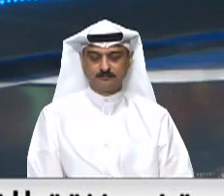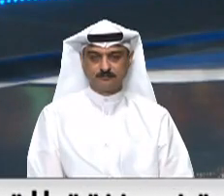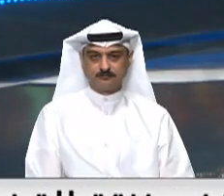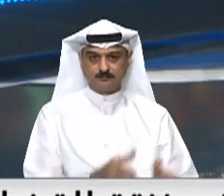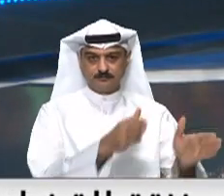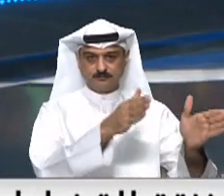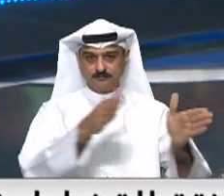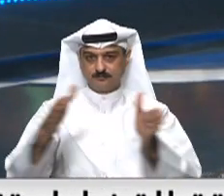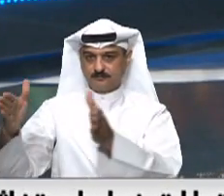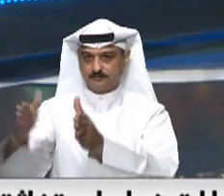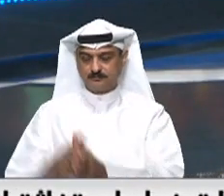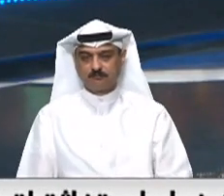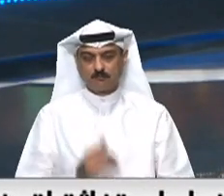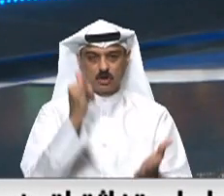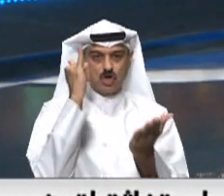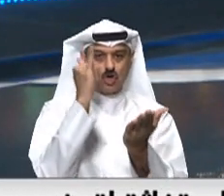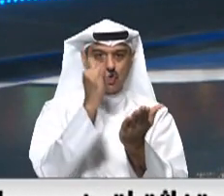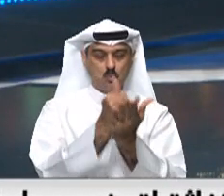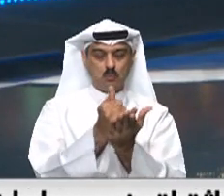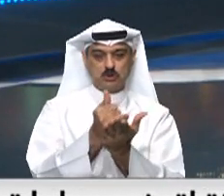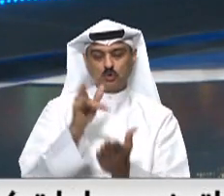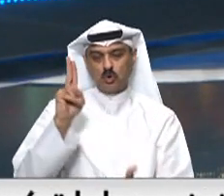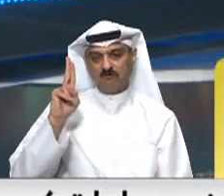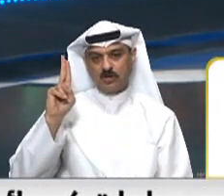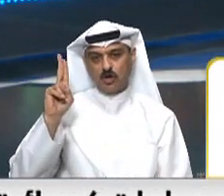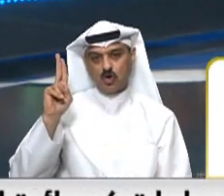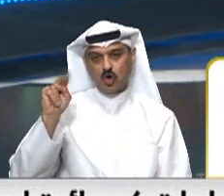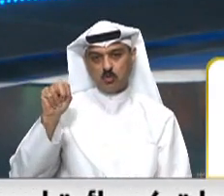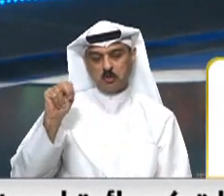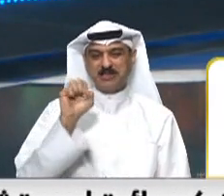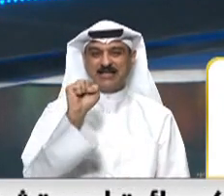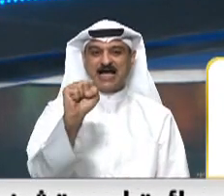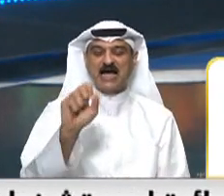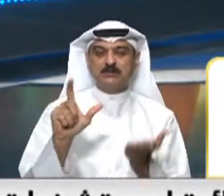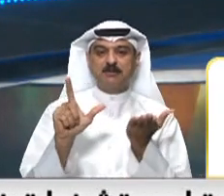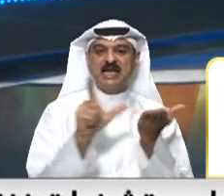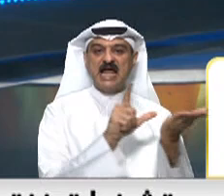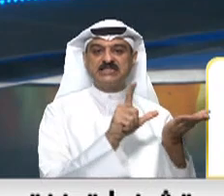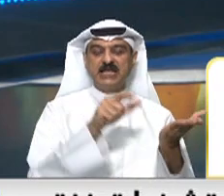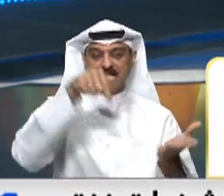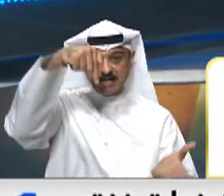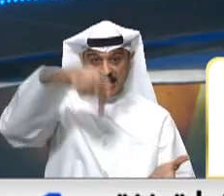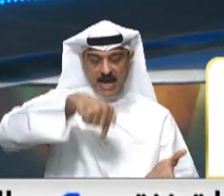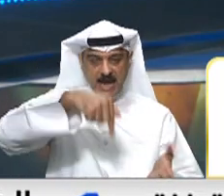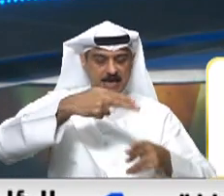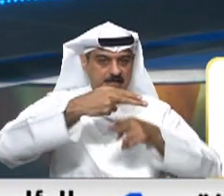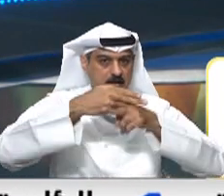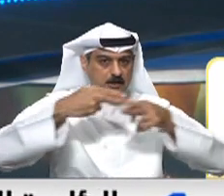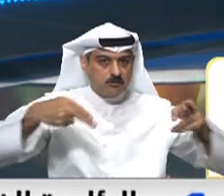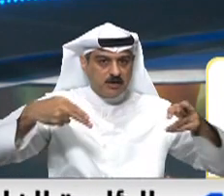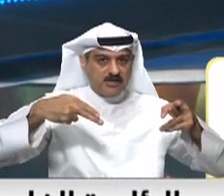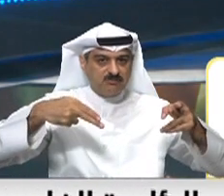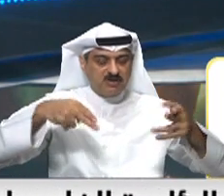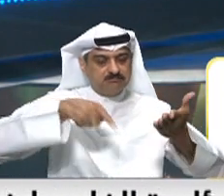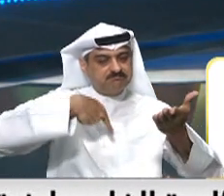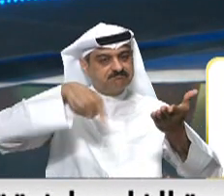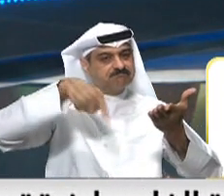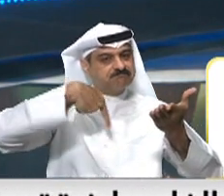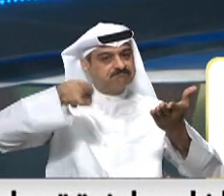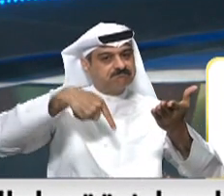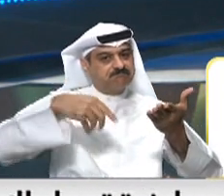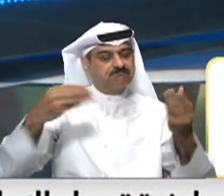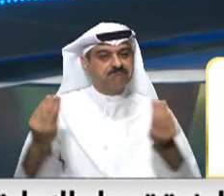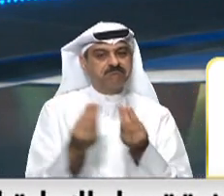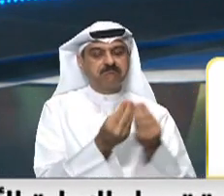وقعت المفوضيه الساميه للامم المتحده لشؤون اللاجئين في دوله الكويت اتفاقيه شراكه مع الجمعيه